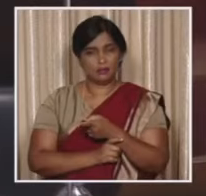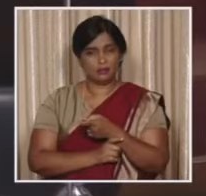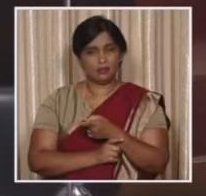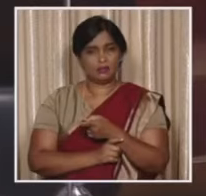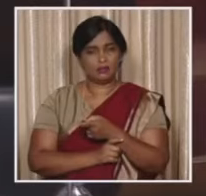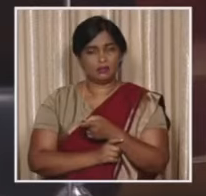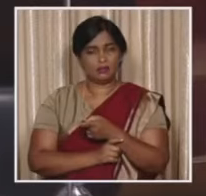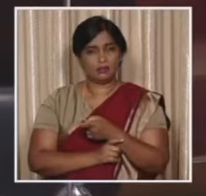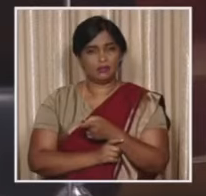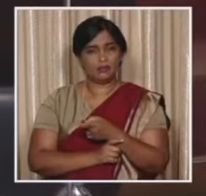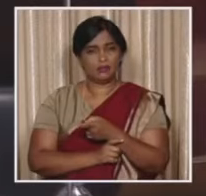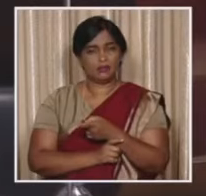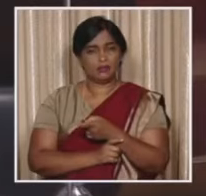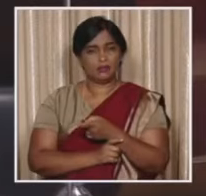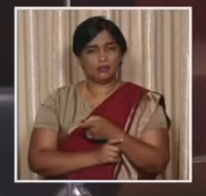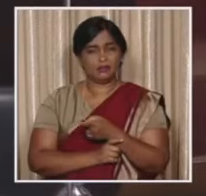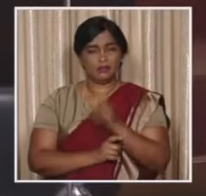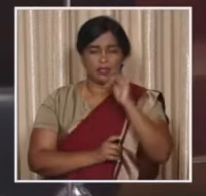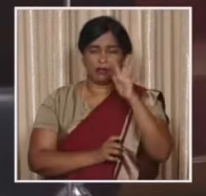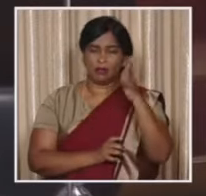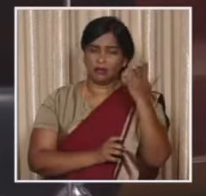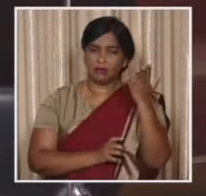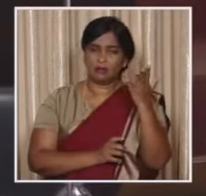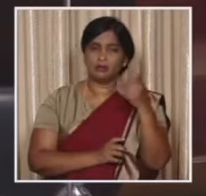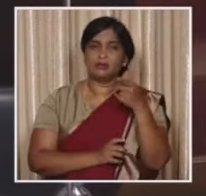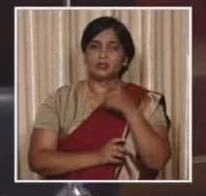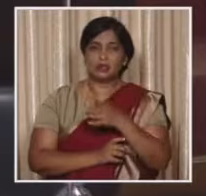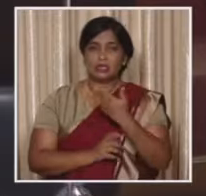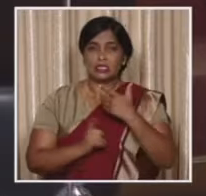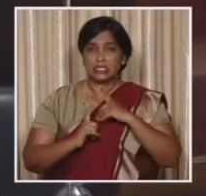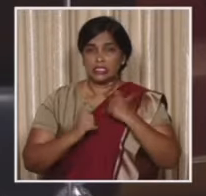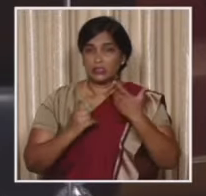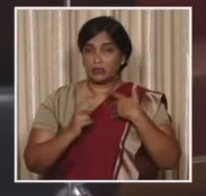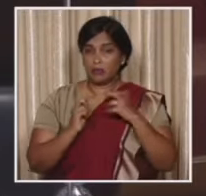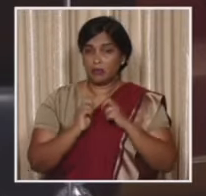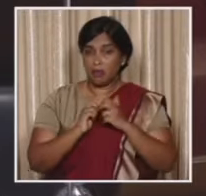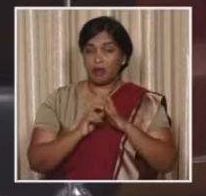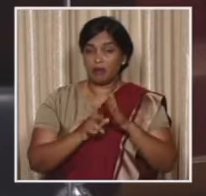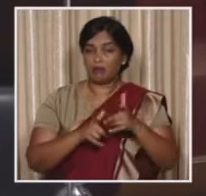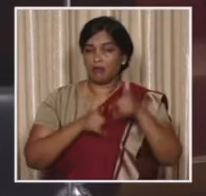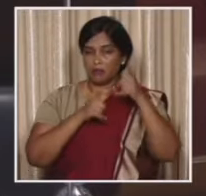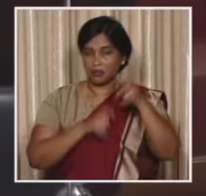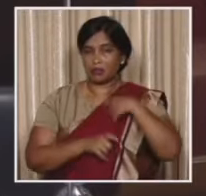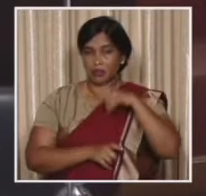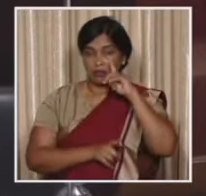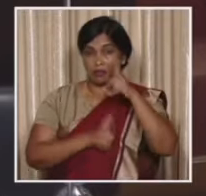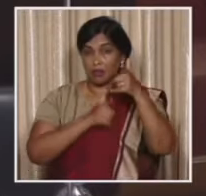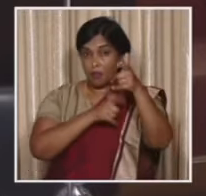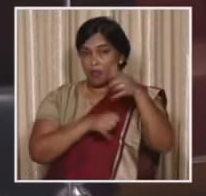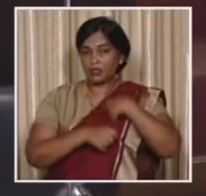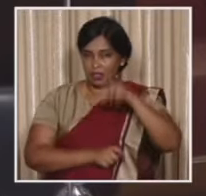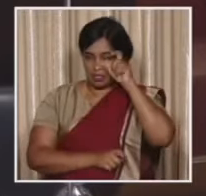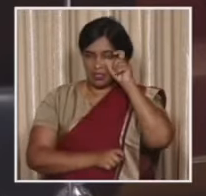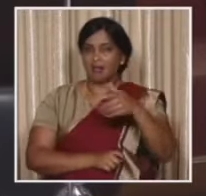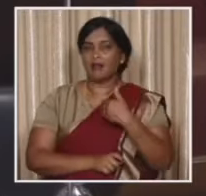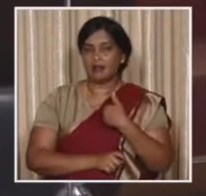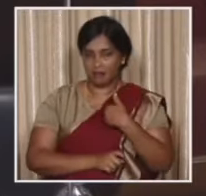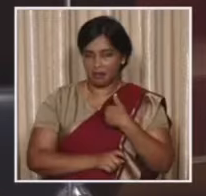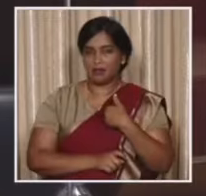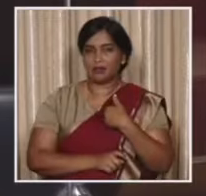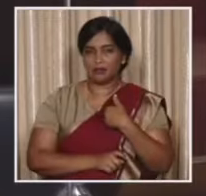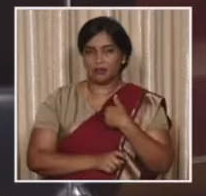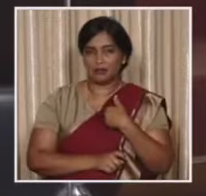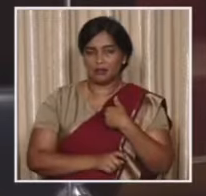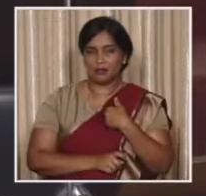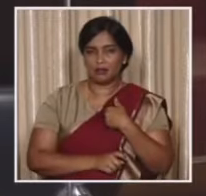Itu bagai syaridi itu hari, itu bagai jiwite hari kerana tapa ekatib be bandek ek beri tiada kerbe, hari itu